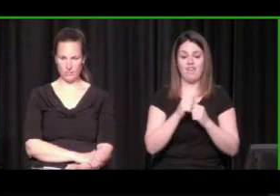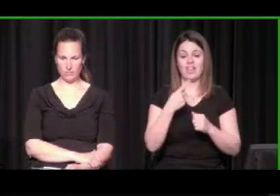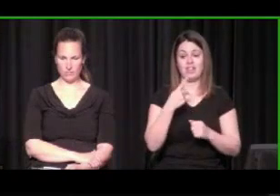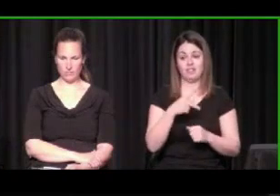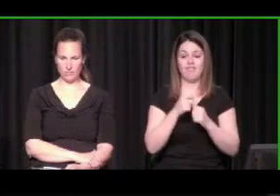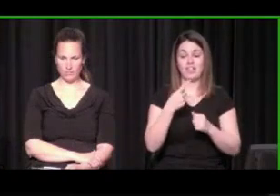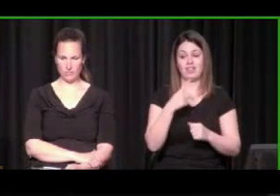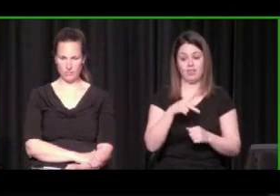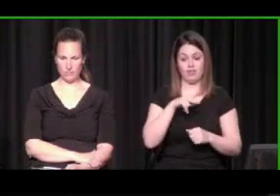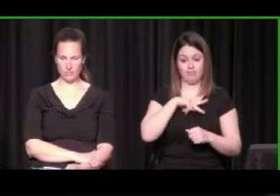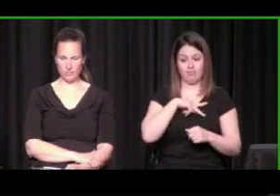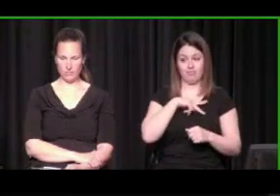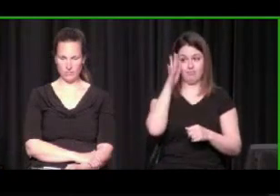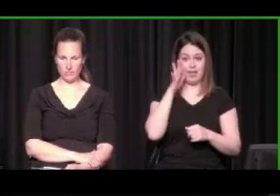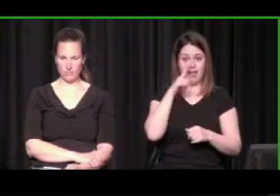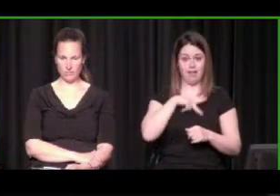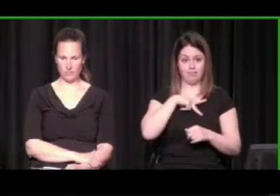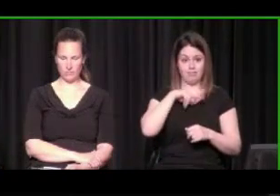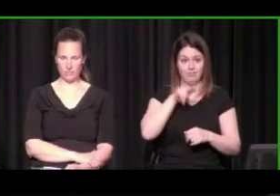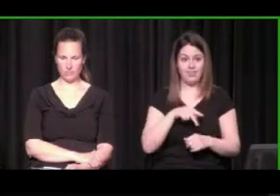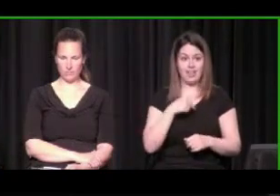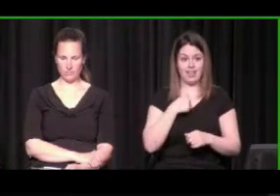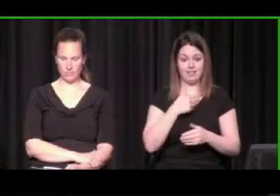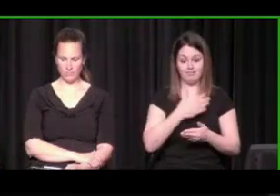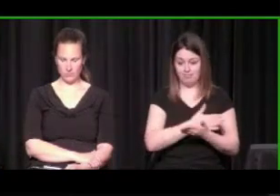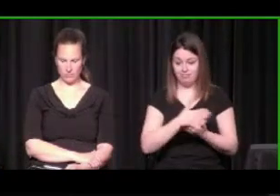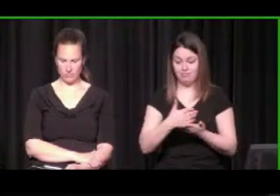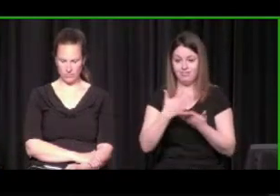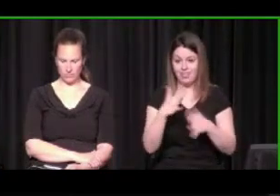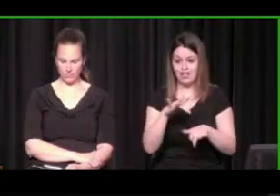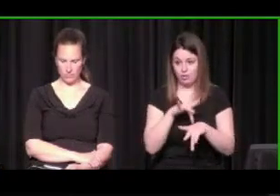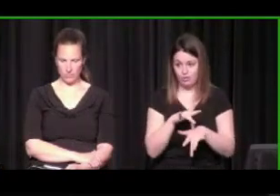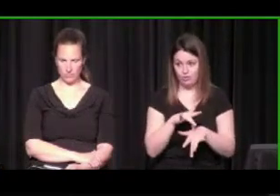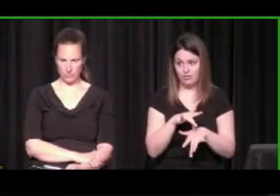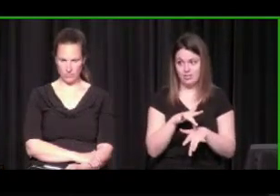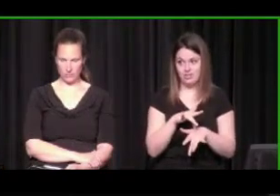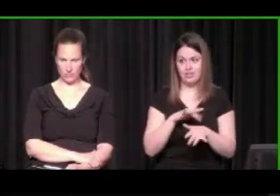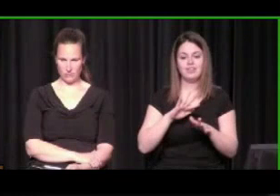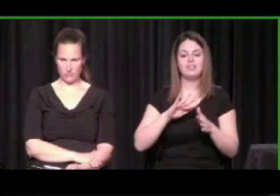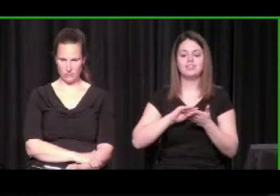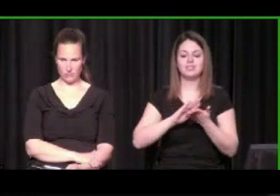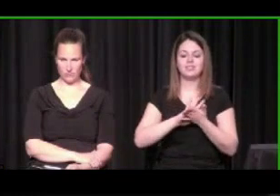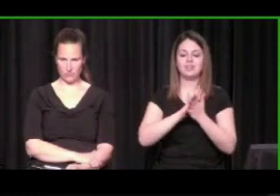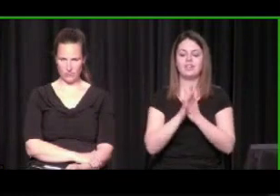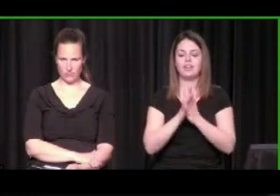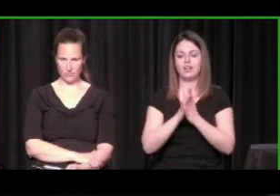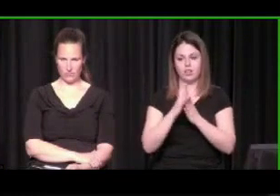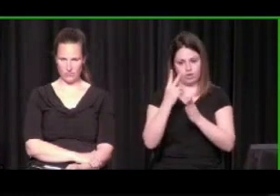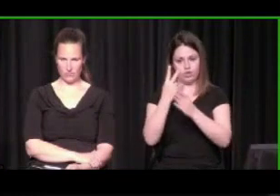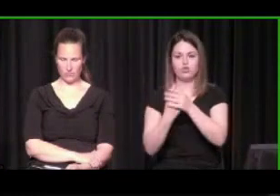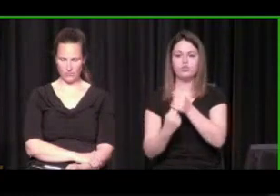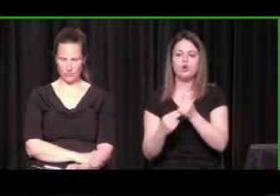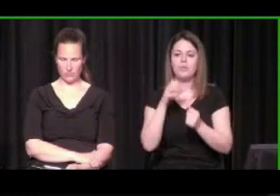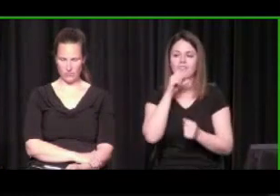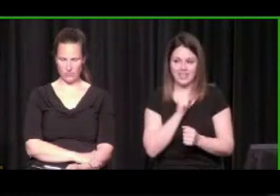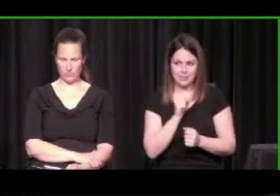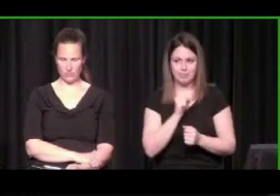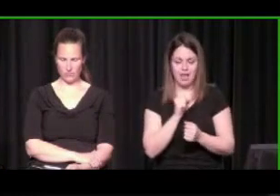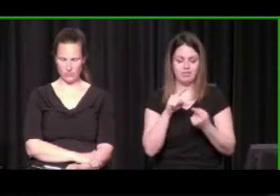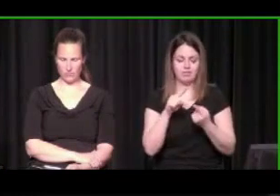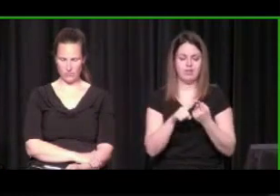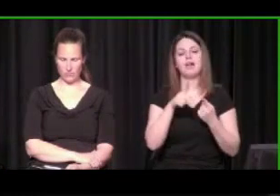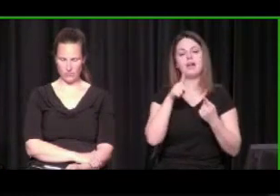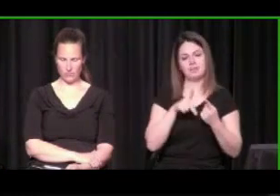propres parents pendant l'essentiel de leur vie. Donc là, on se retrouve ici avec le phénomène du double vieillissement. La